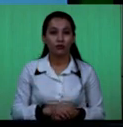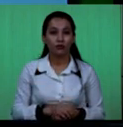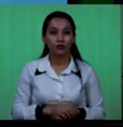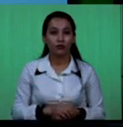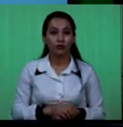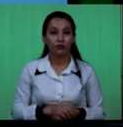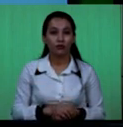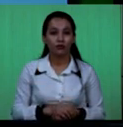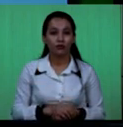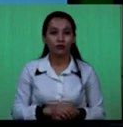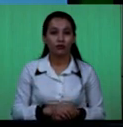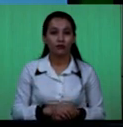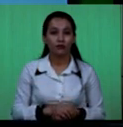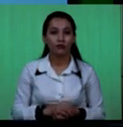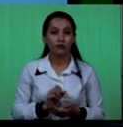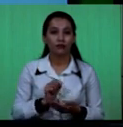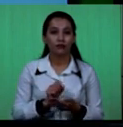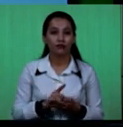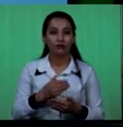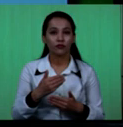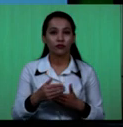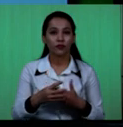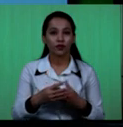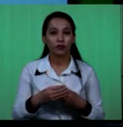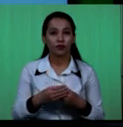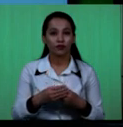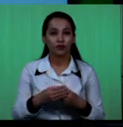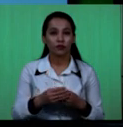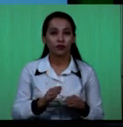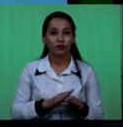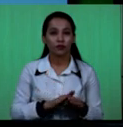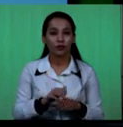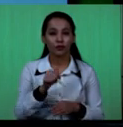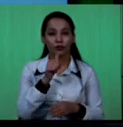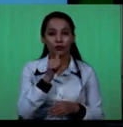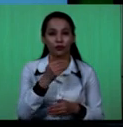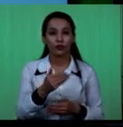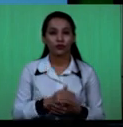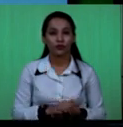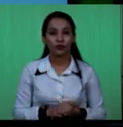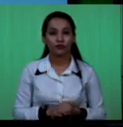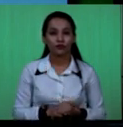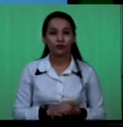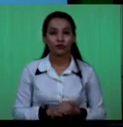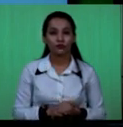Keling, ushbu topshiriqni siz bilan birgalikda bajarishga urinib ko'ramiz.